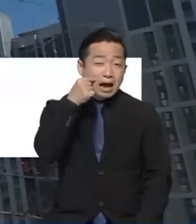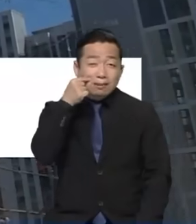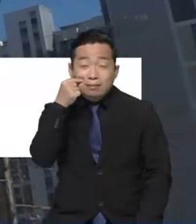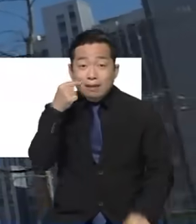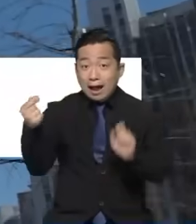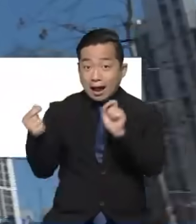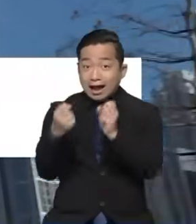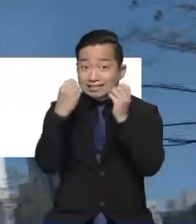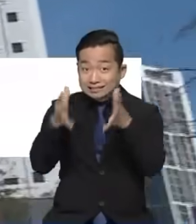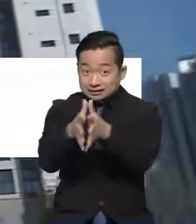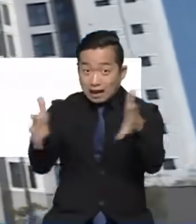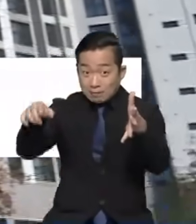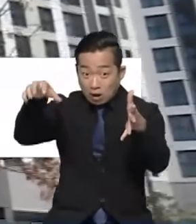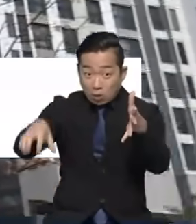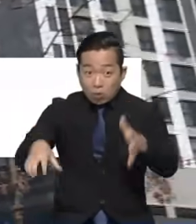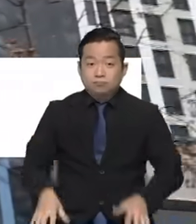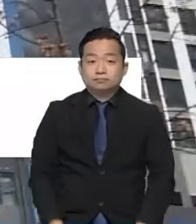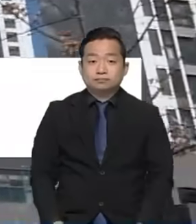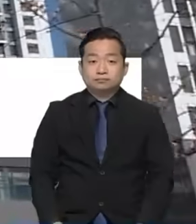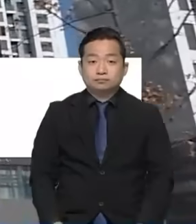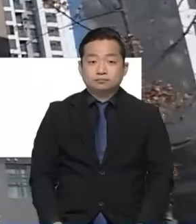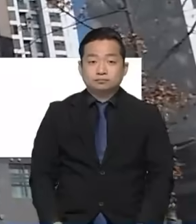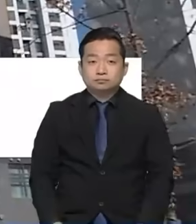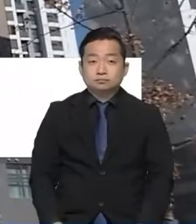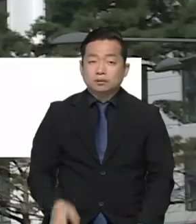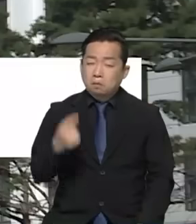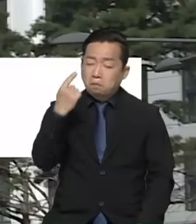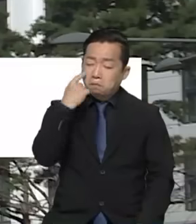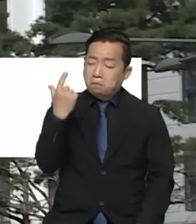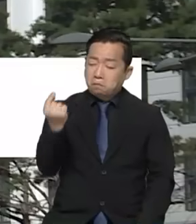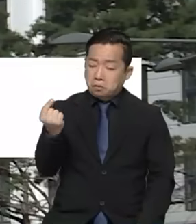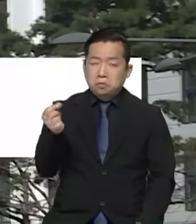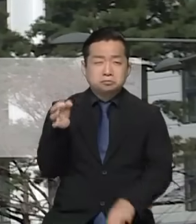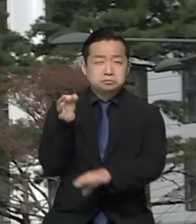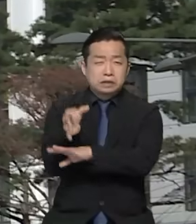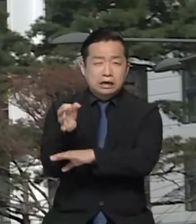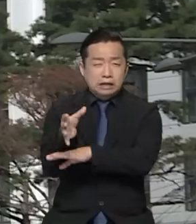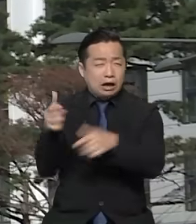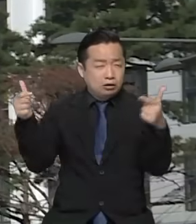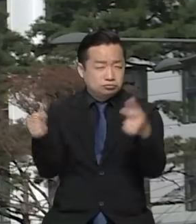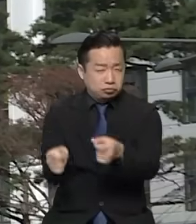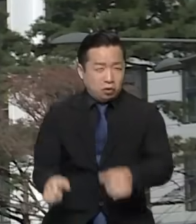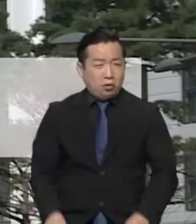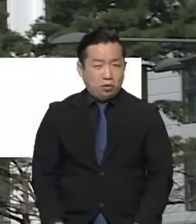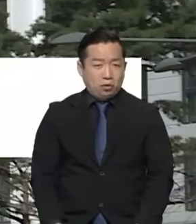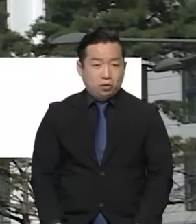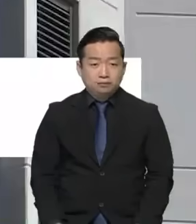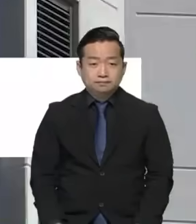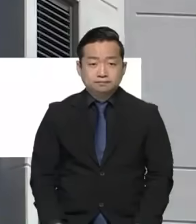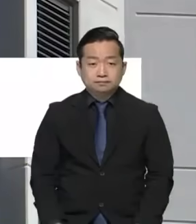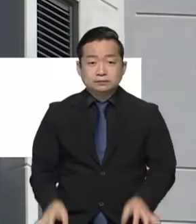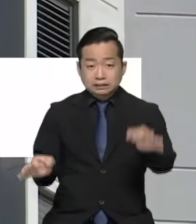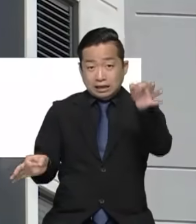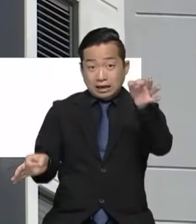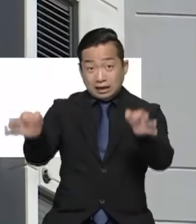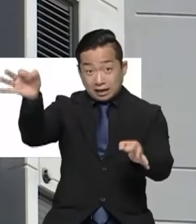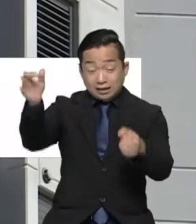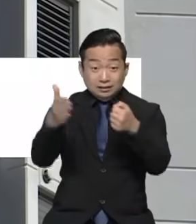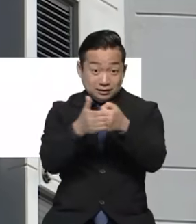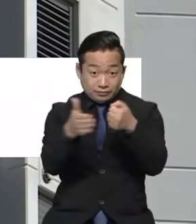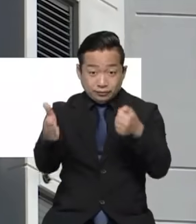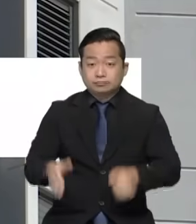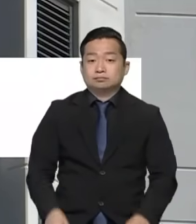인근의 신축 대단지 아파트도 역시 눈에 띄게 거래가 뜸해졌습니다. 그 갭이 있으니까